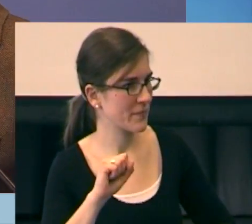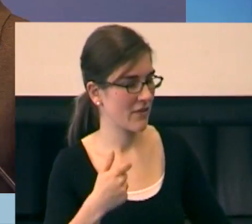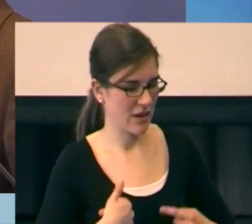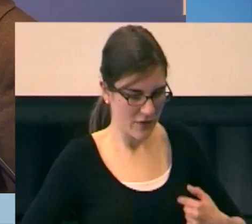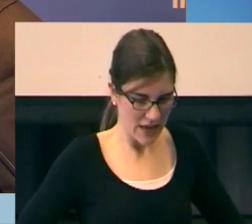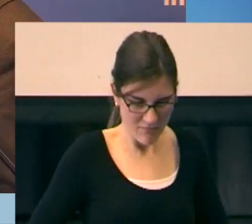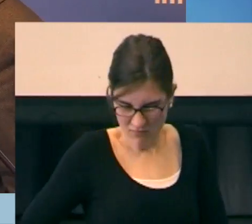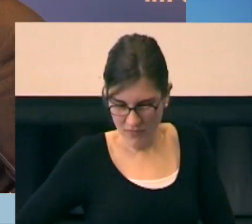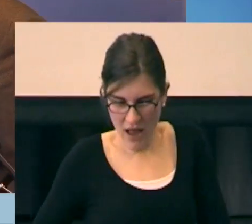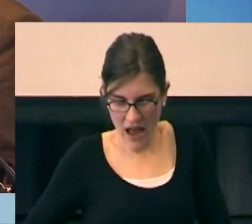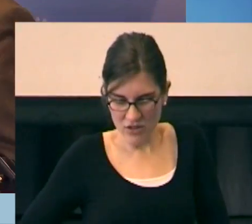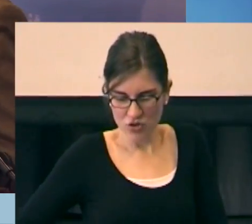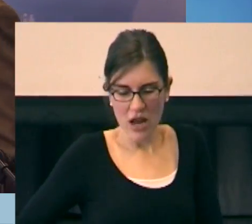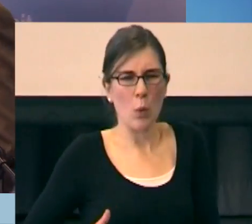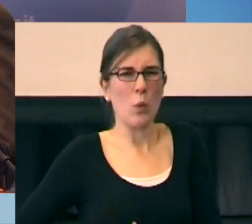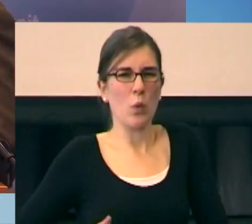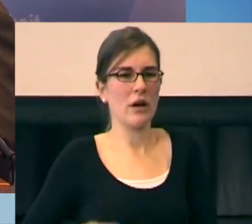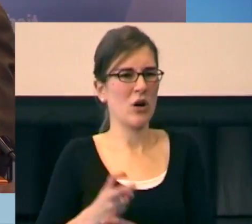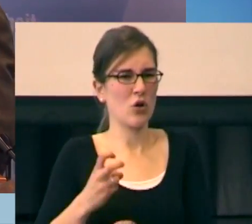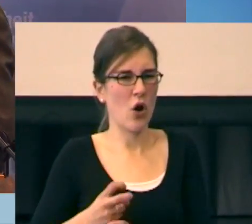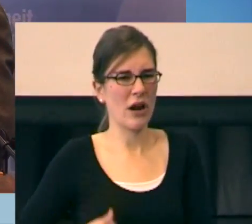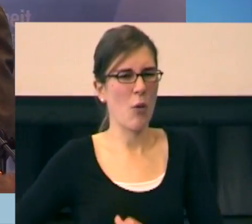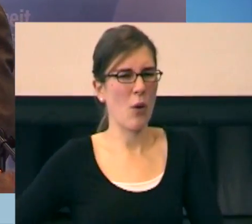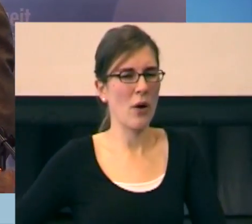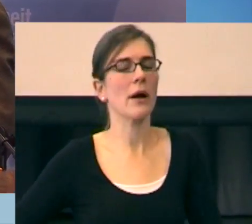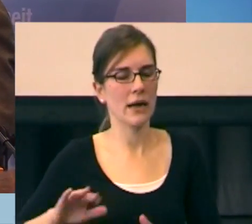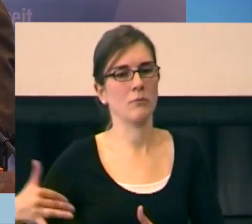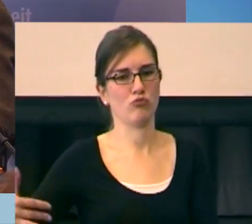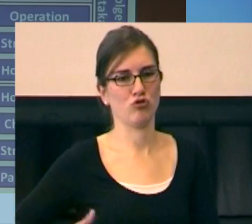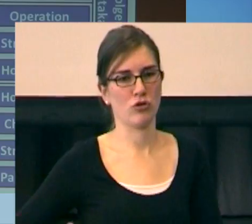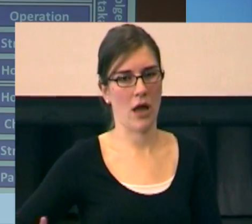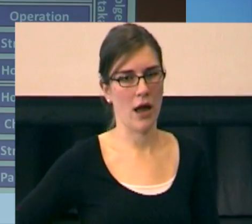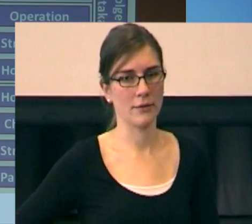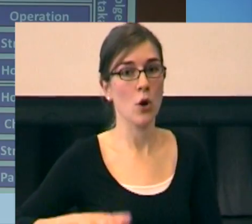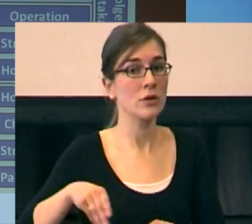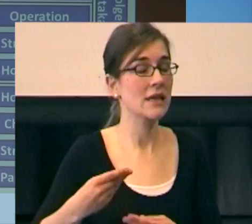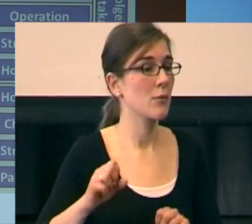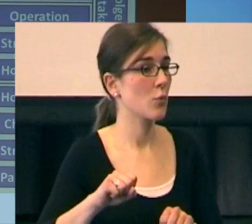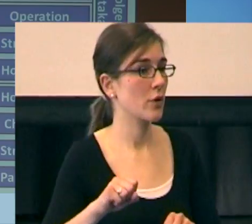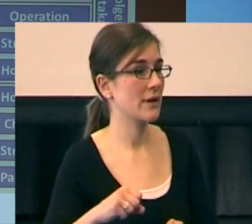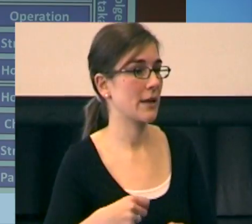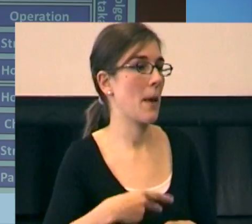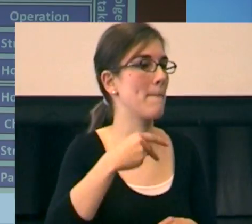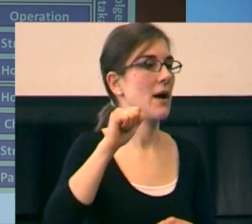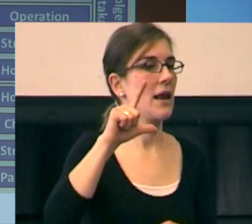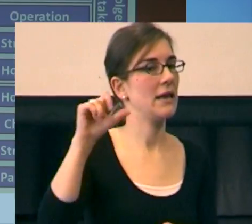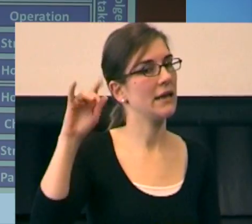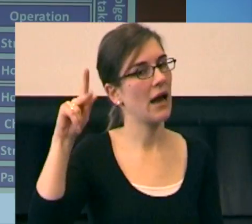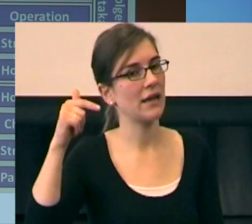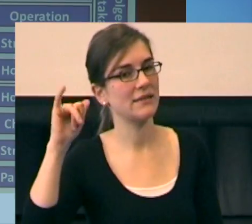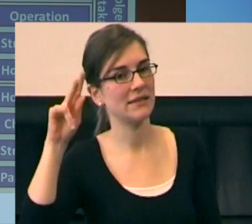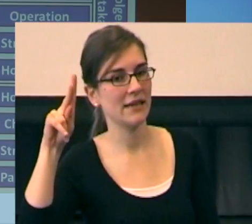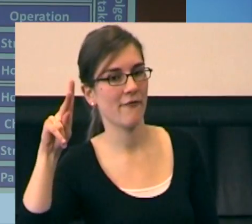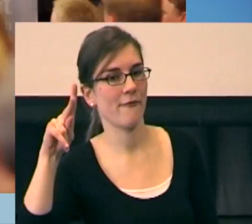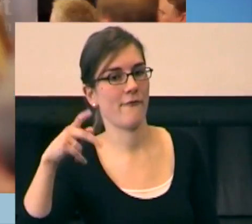Stelle, die weh tut. Irgendwelche Knochenmetastasen zum Beispiel. Und wir haben natürlich auch die ganzen Aspekte der Palliativmedizin, also alle